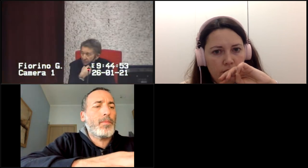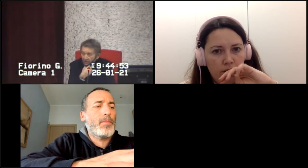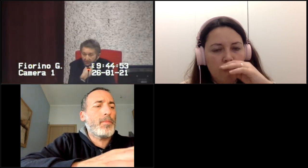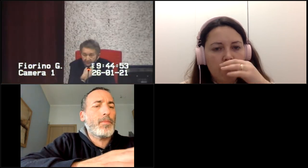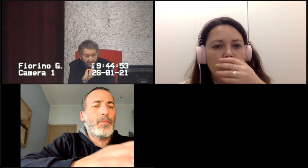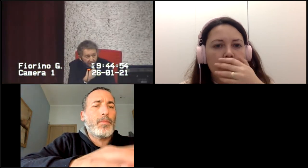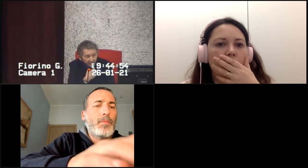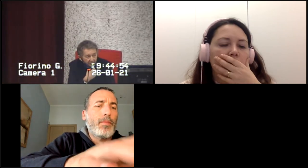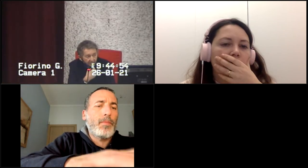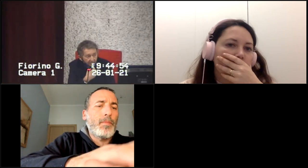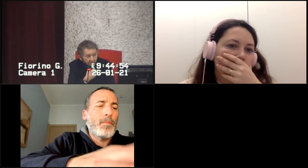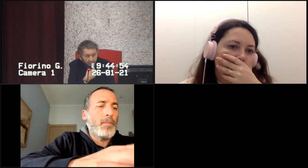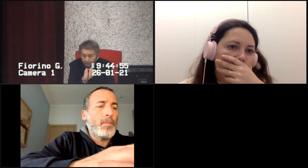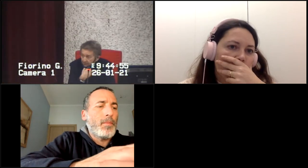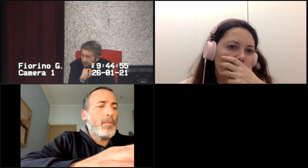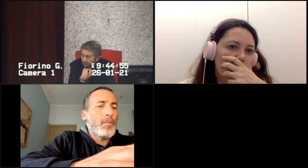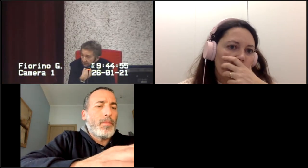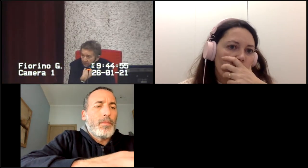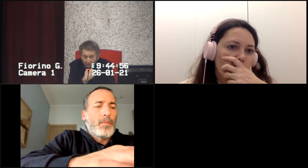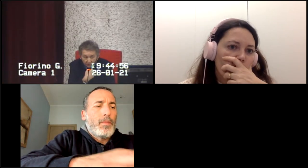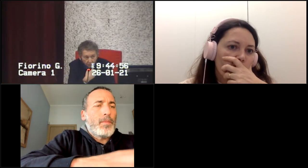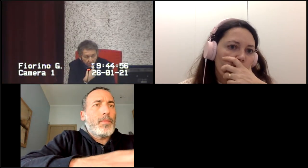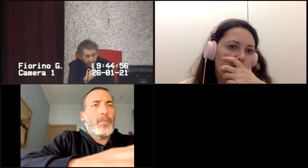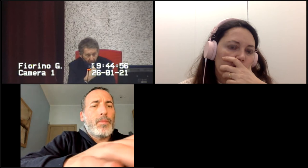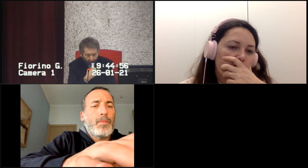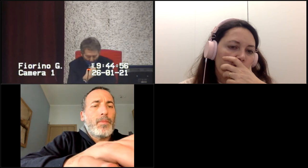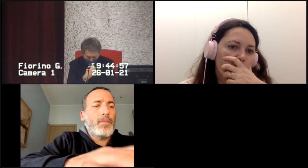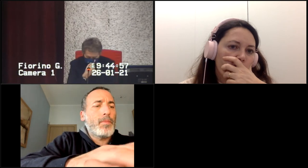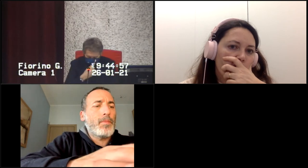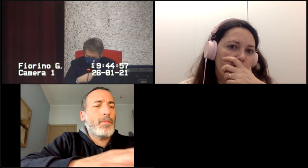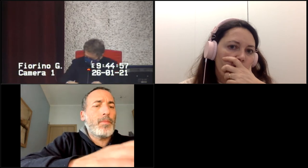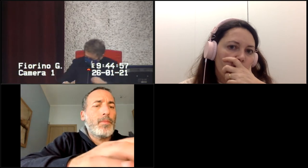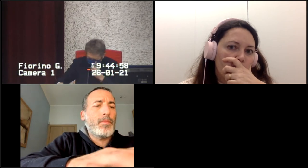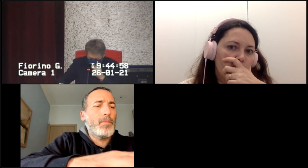Non ci sono altri interventi? Chiudo la discussione.